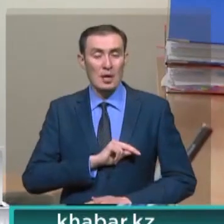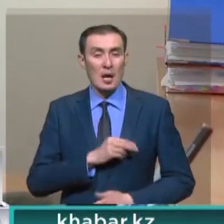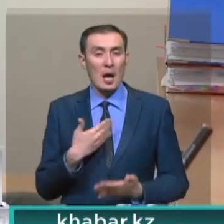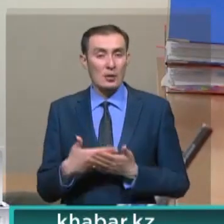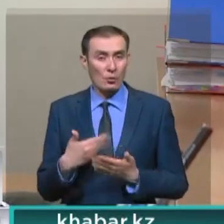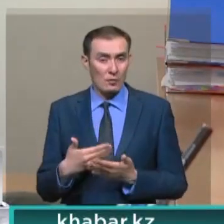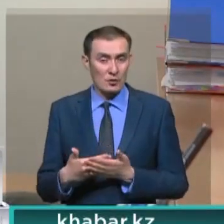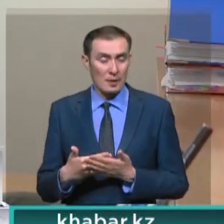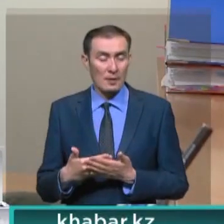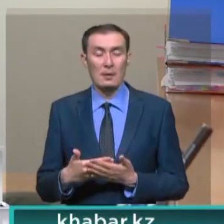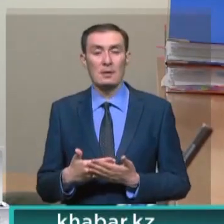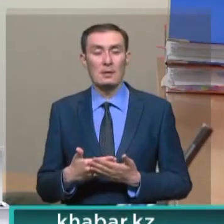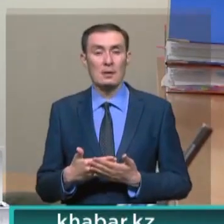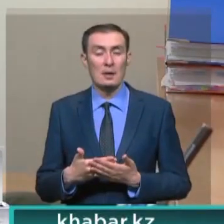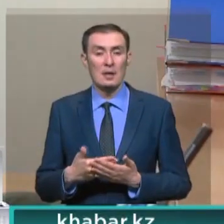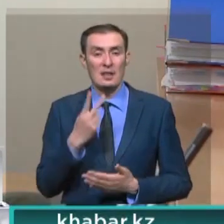ориентировочно